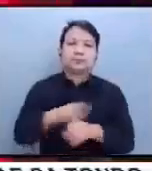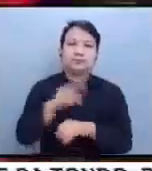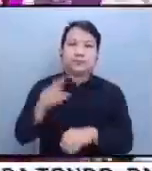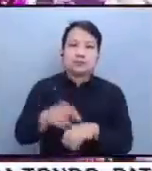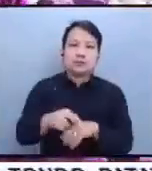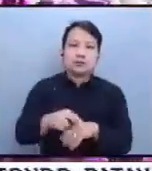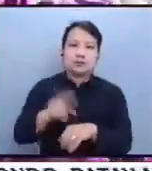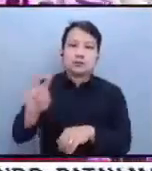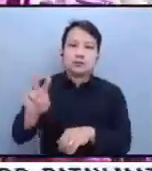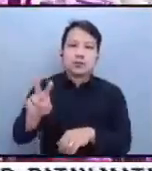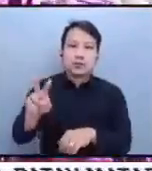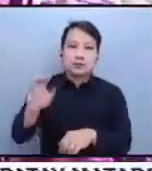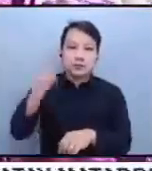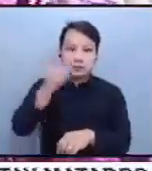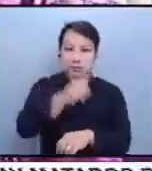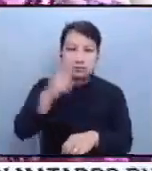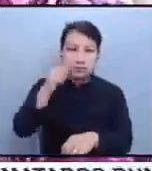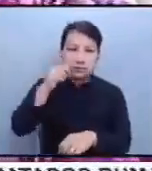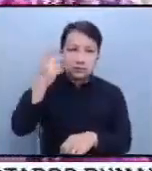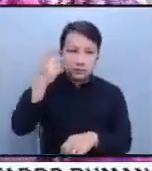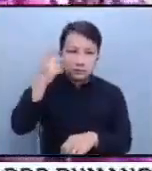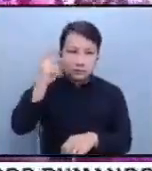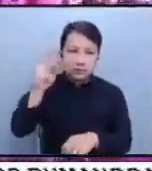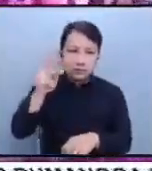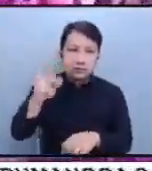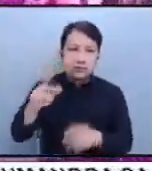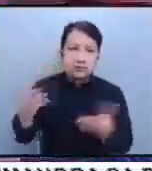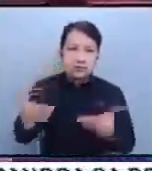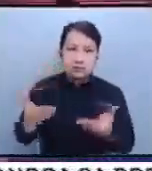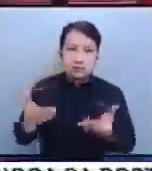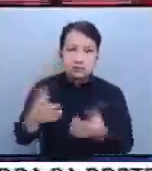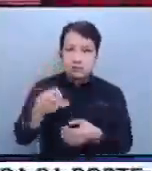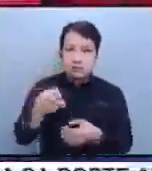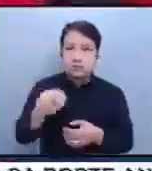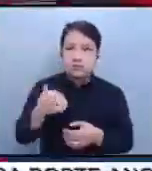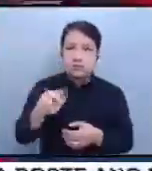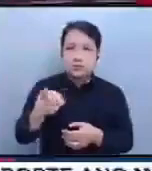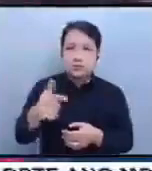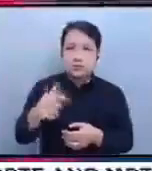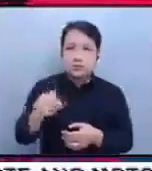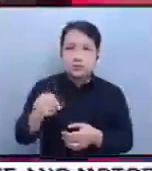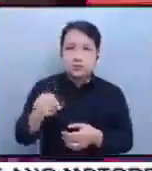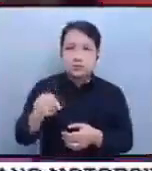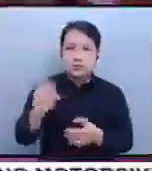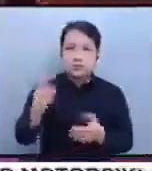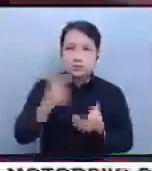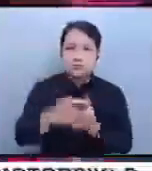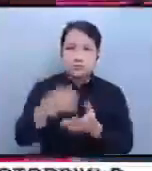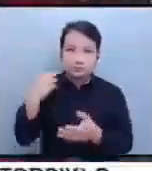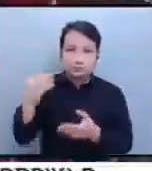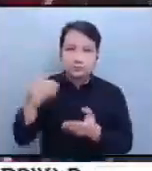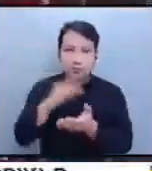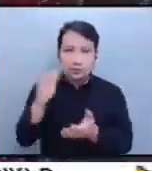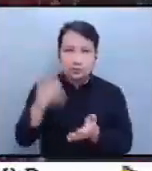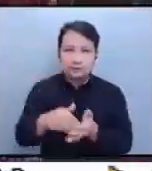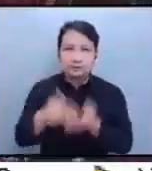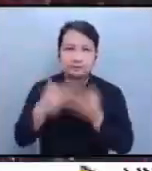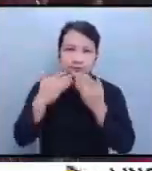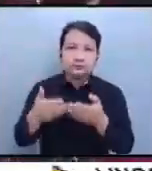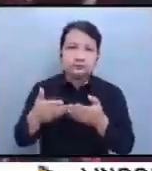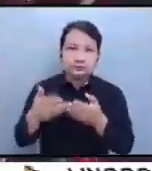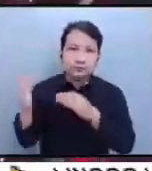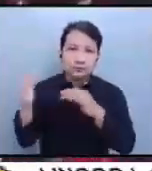Kiko Tandem ang Tropang Angat sa Santiago City Volunteer Center at nagpasalamat din sila sa mga masisigasig at matatapang